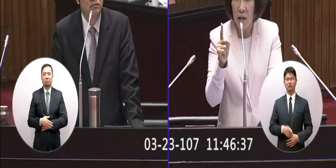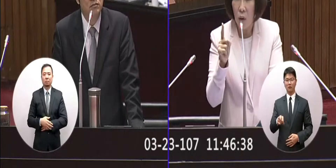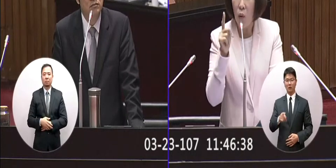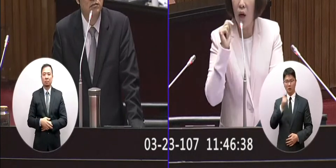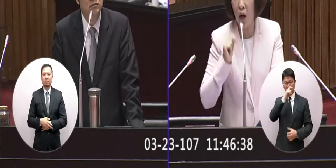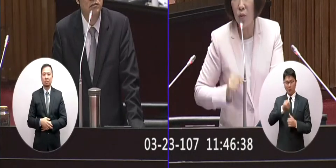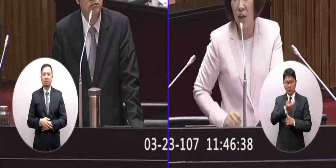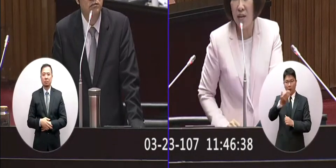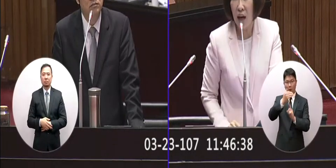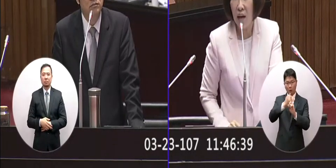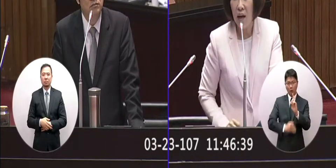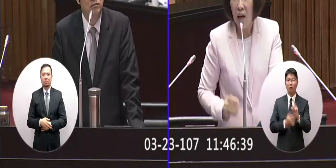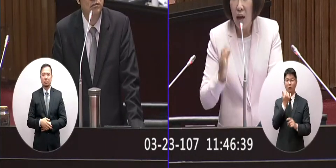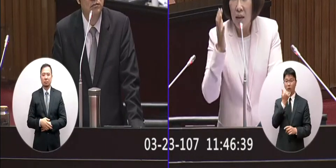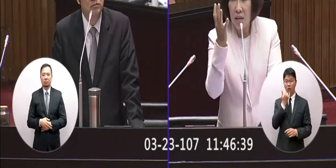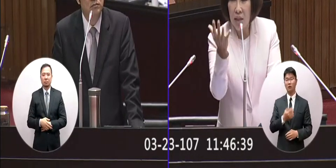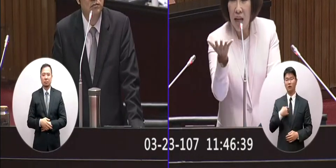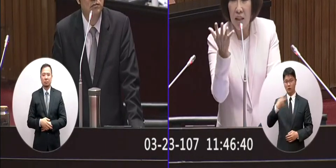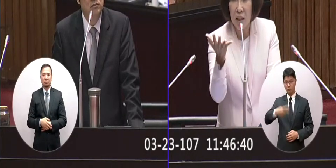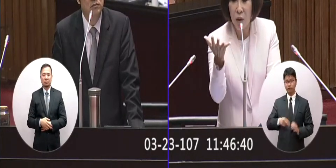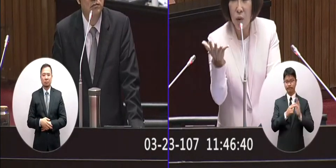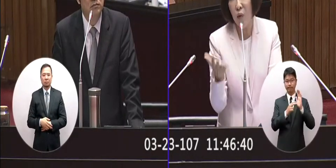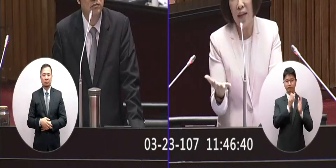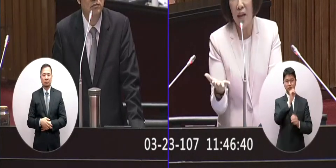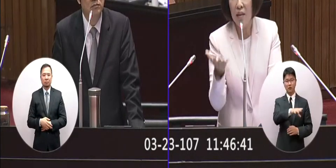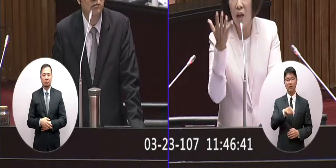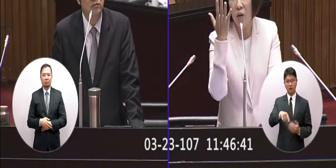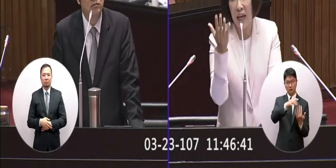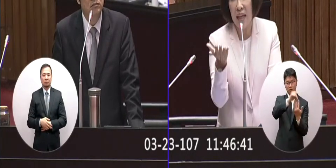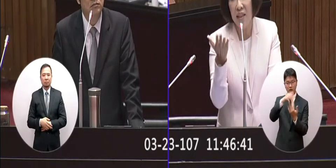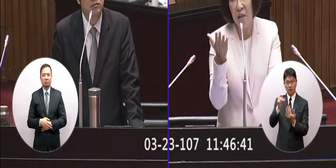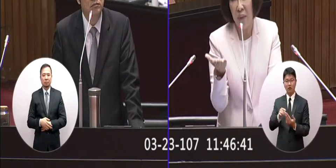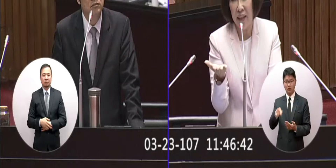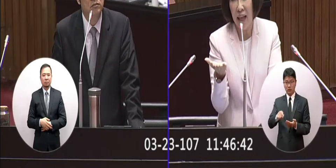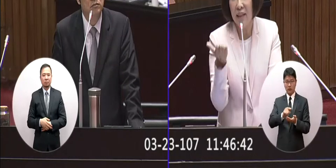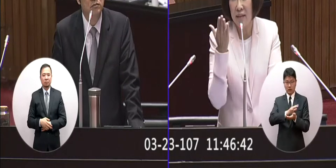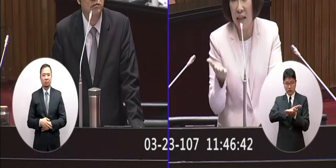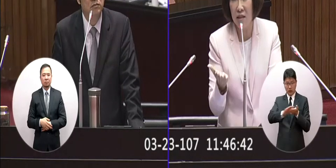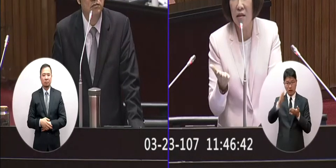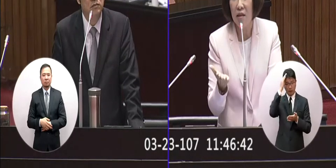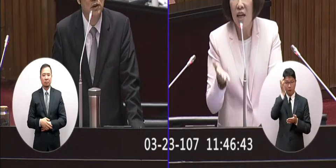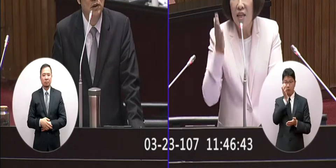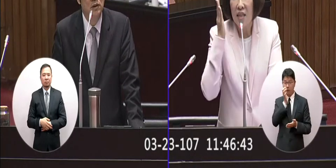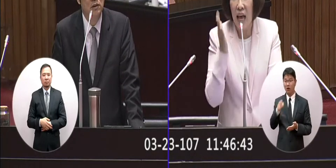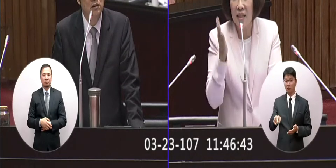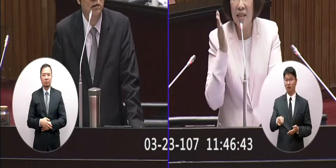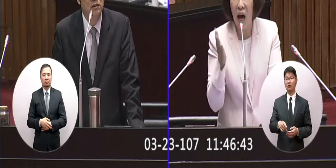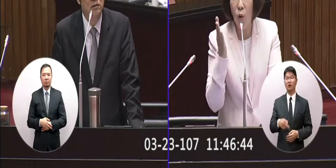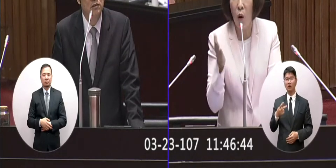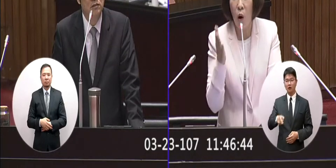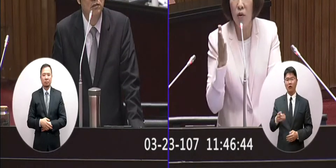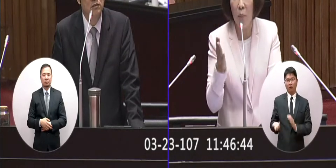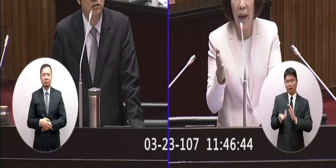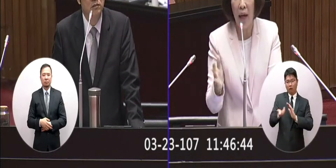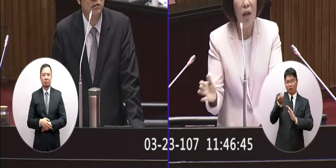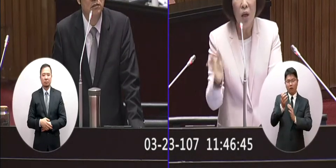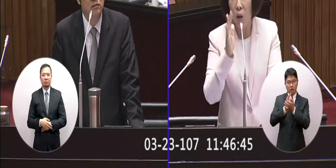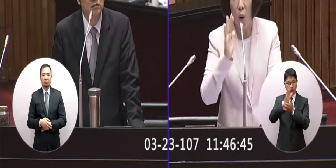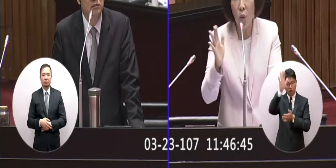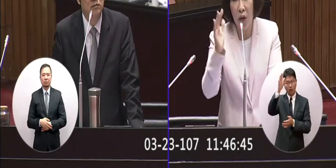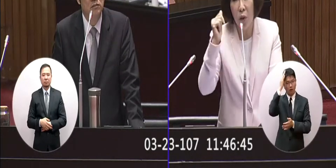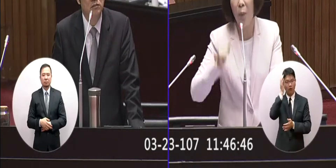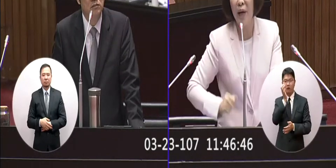但是我要告诉院长，这样洗选出来的叫做干净的煤炭，但是燃烧过后的